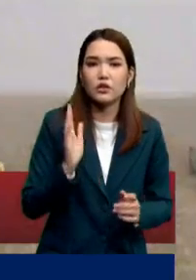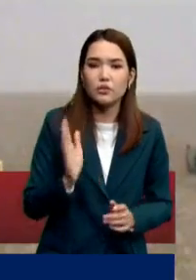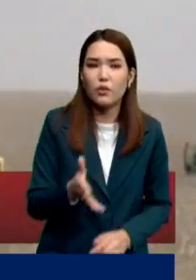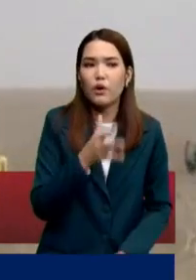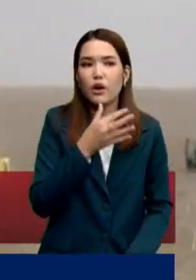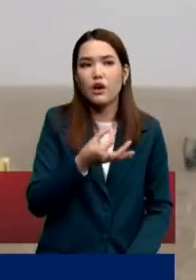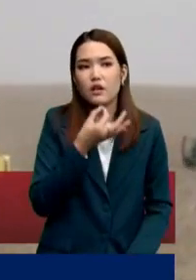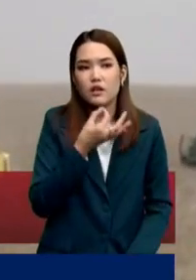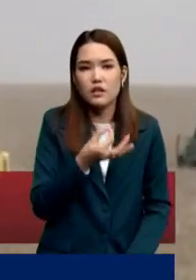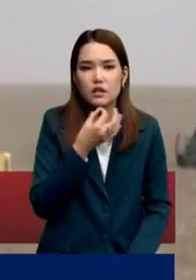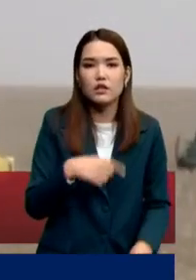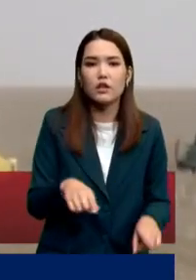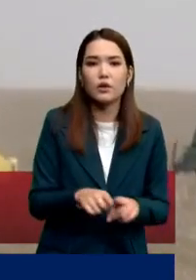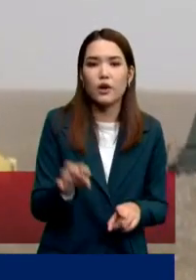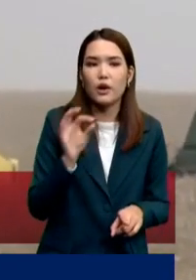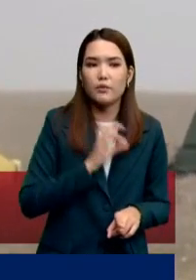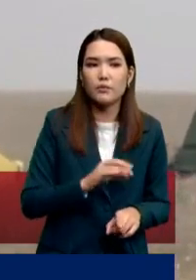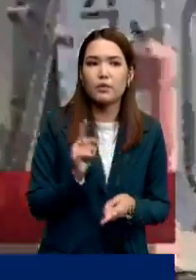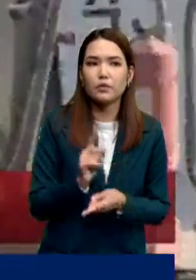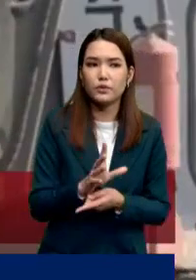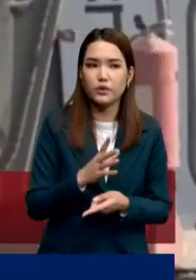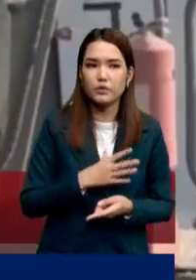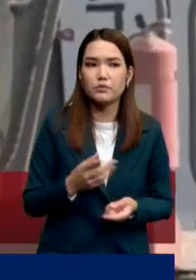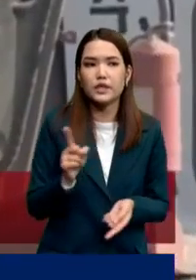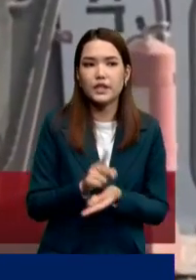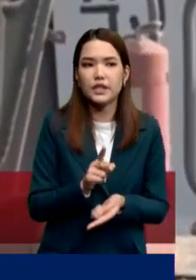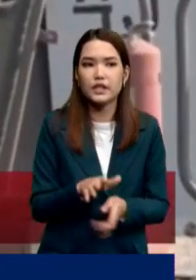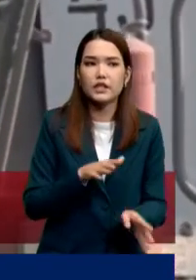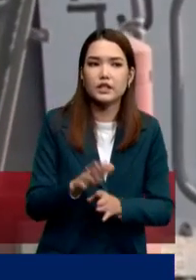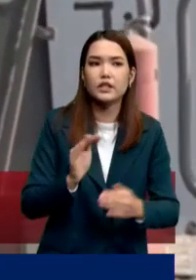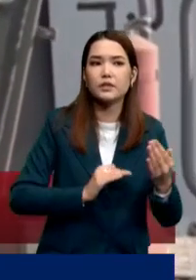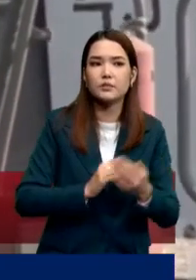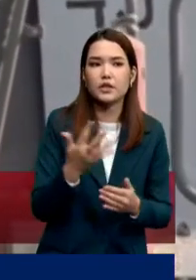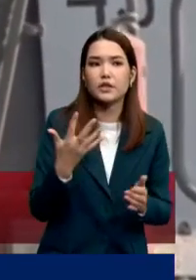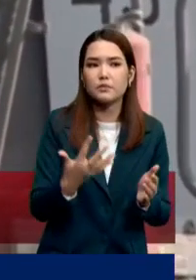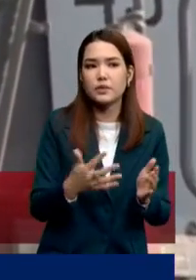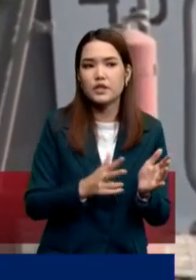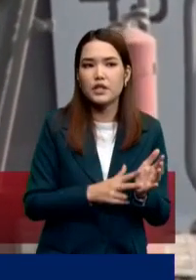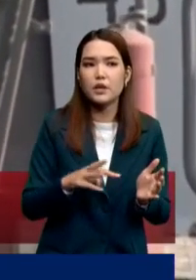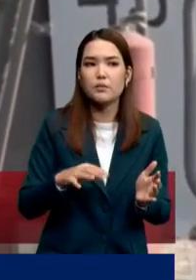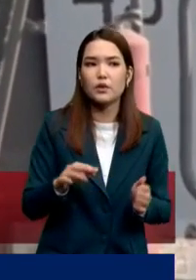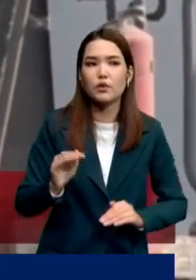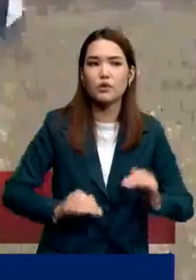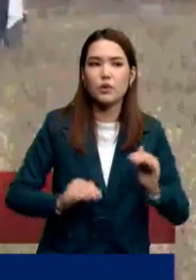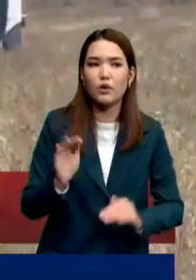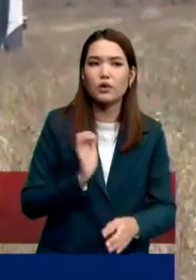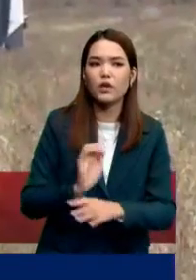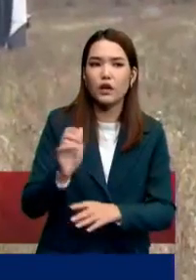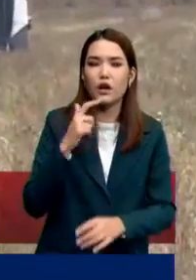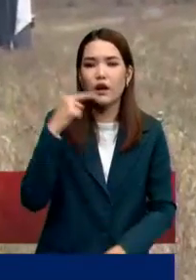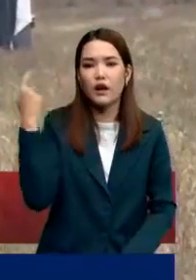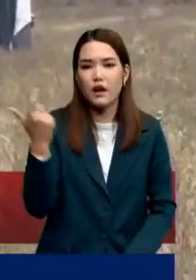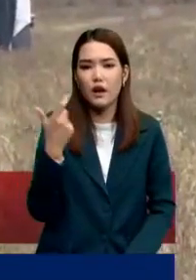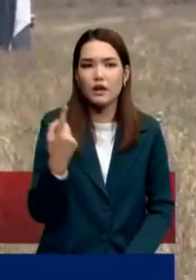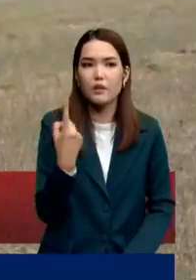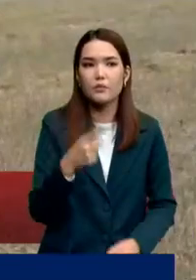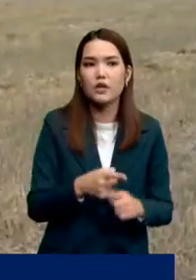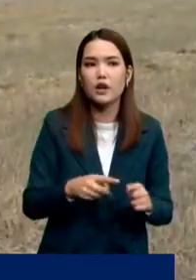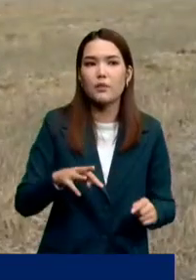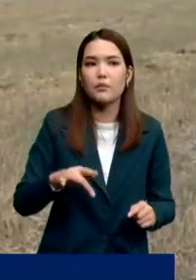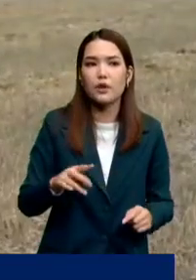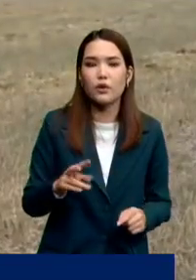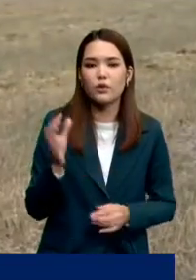ерте, бастысы оны пайдаға жарату. Еске салсам, былтыр елден 5-8 миллион тонна астық экспортталып, экономикаға 1,5 миллиард